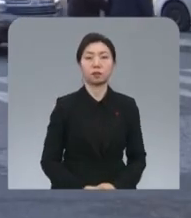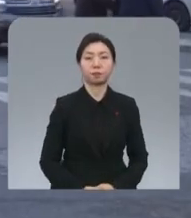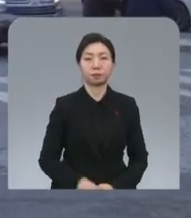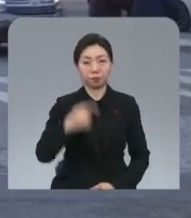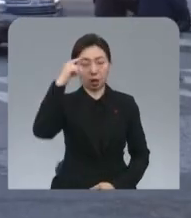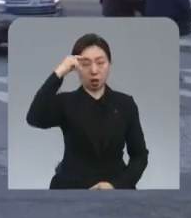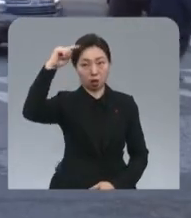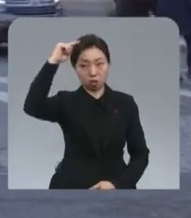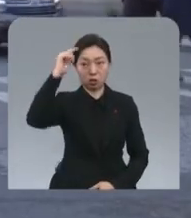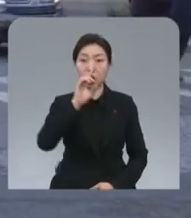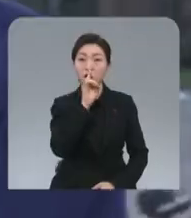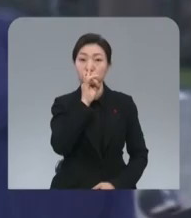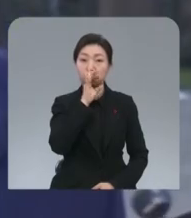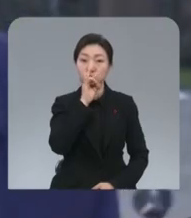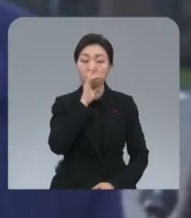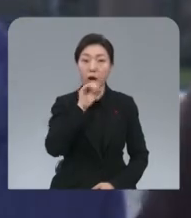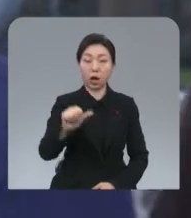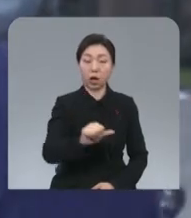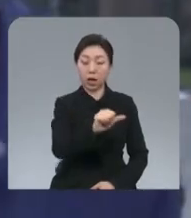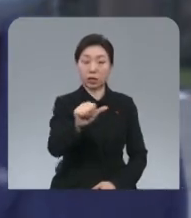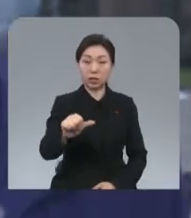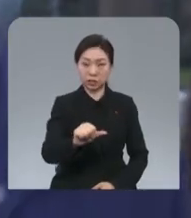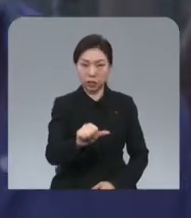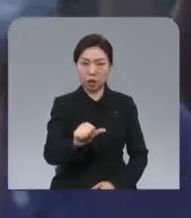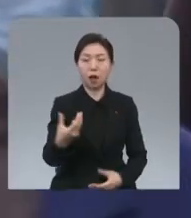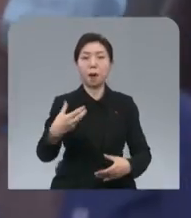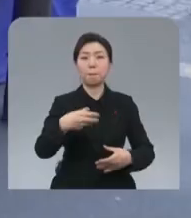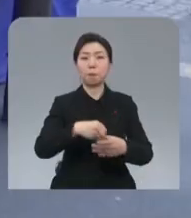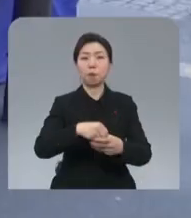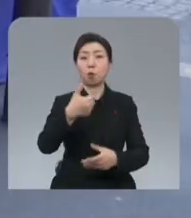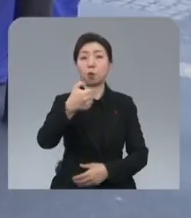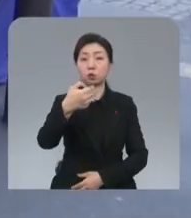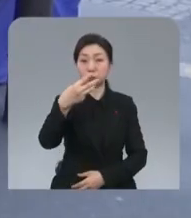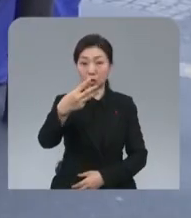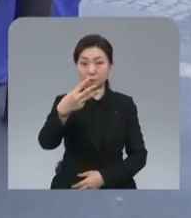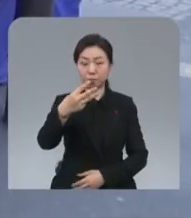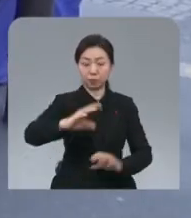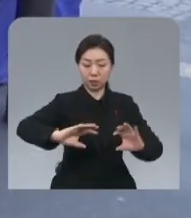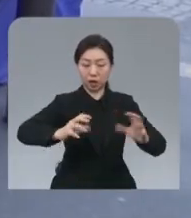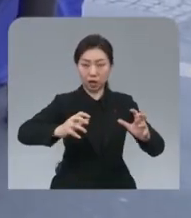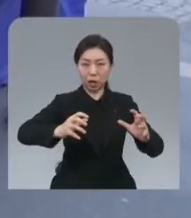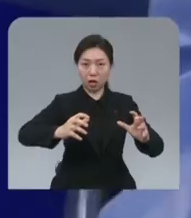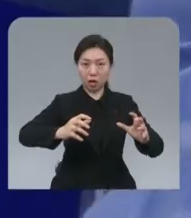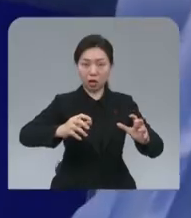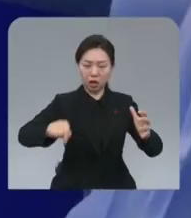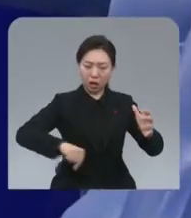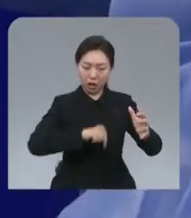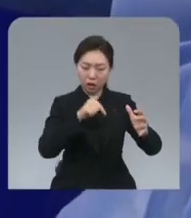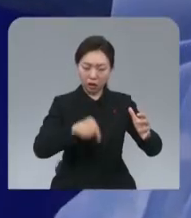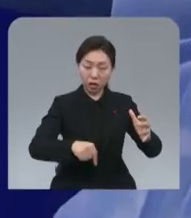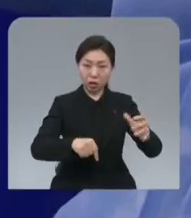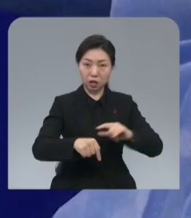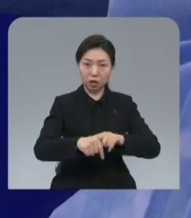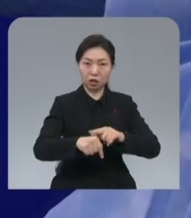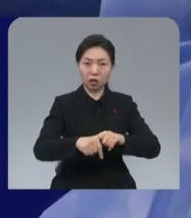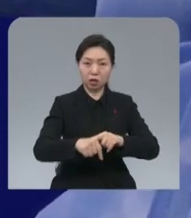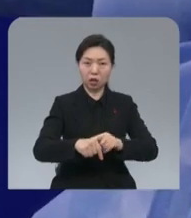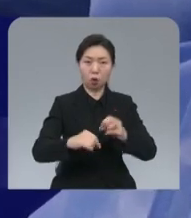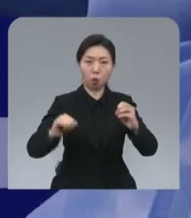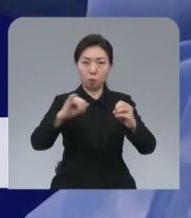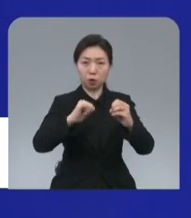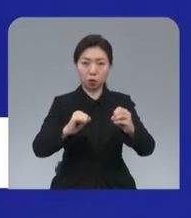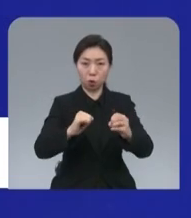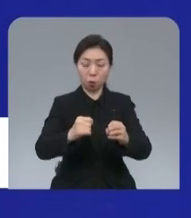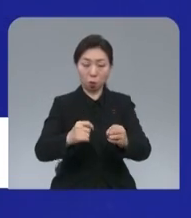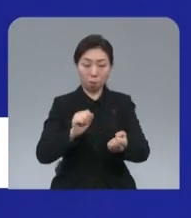러시아와 중앙아시아를 포함한 유럽 53개국에서 오미크론이 보고된 곳은 최소 38개 나라. 이 가운데